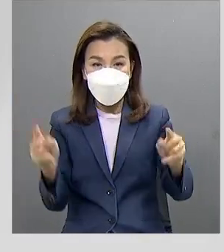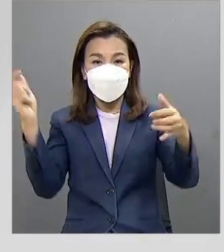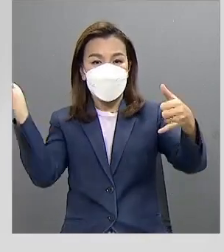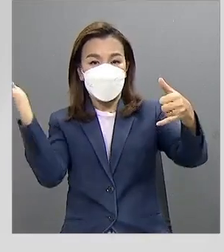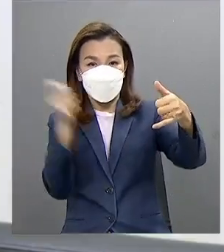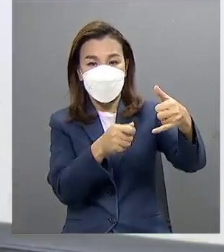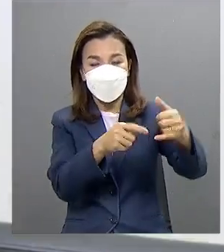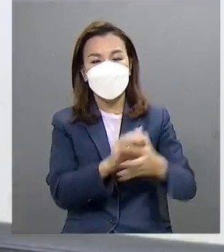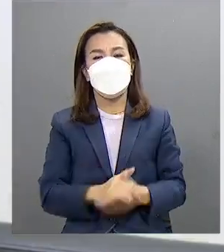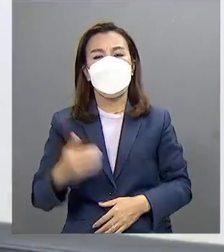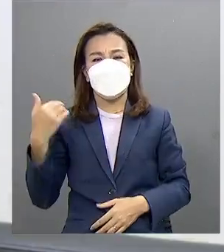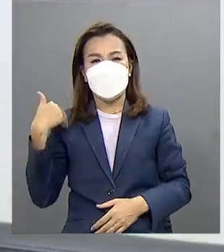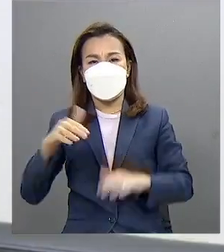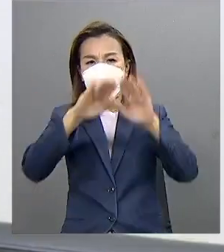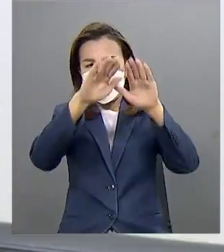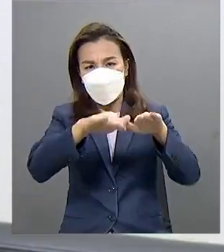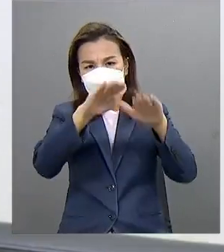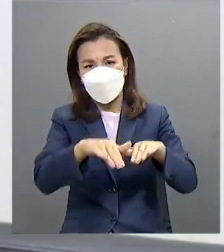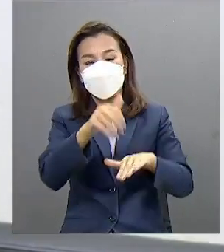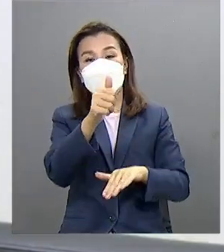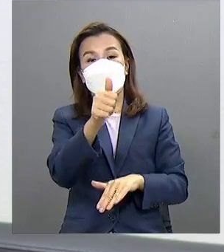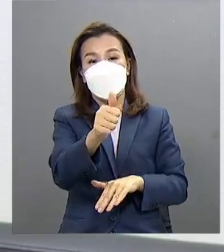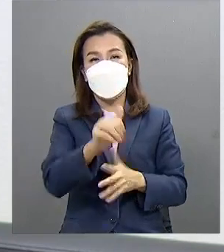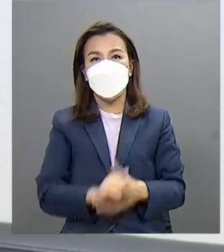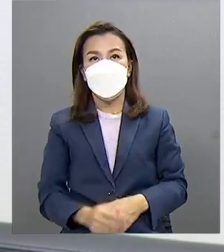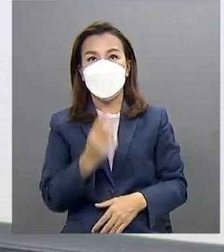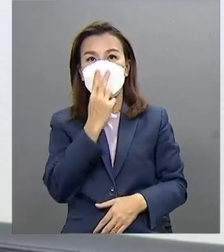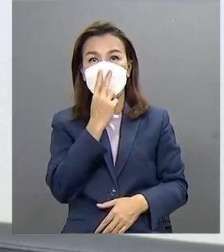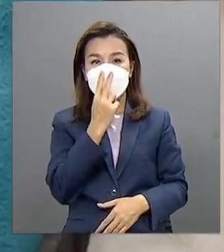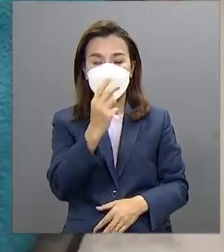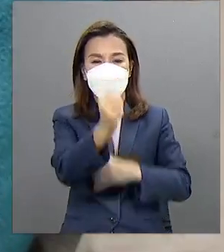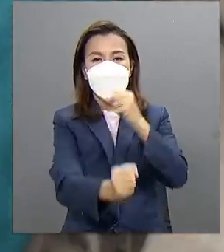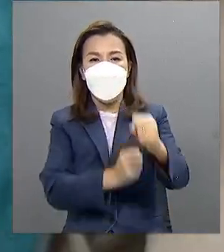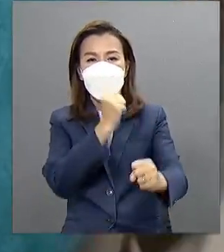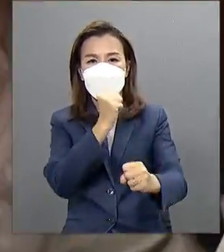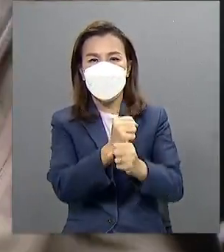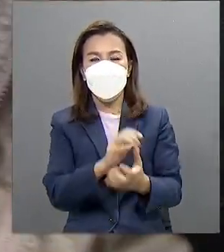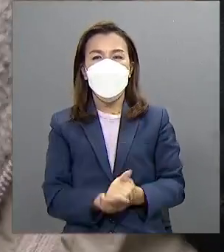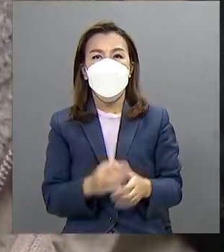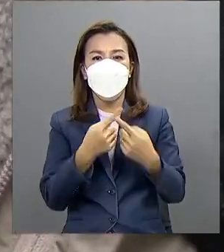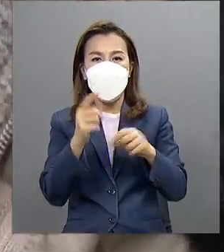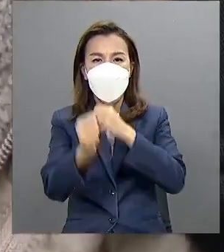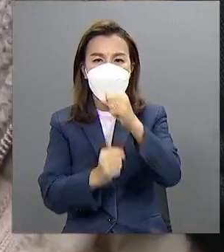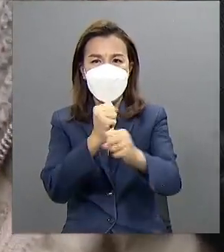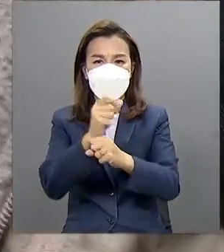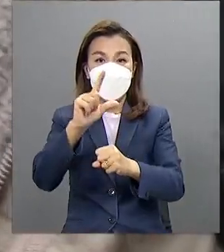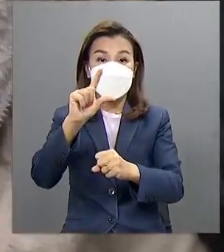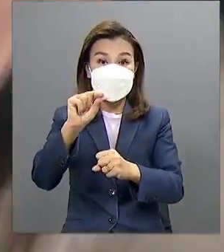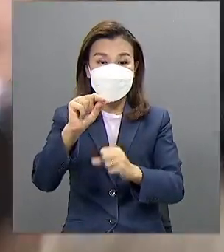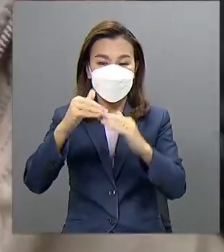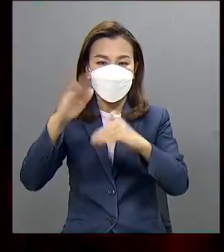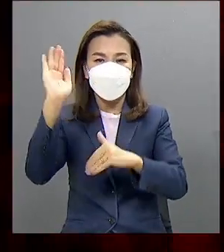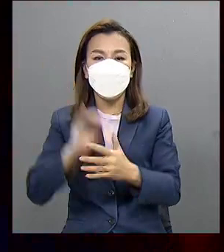ให้ก็ได้นะเพราะฉะนั้นเนี่ยก็คือดูตามช่วงวัยนะครับแต่ถ้าตั้งแต่20ไปแล้วเนี่ยนะครับอันนั้นรับผิดเต็มๆตามกฎหมายเลย